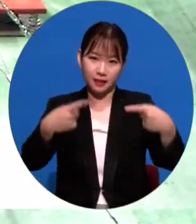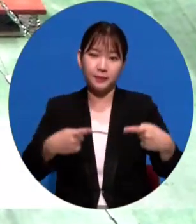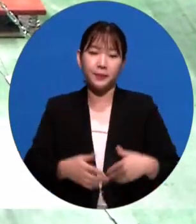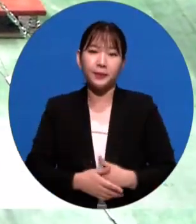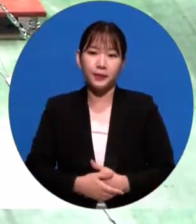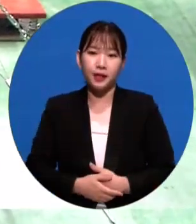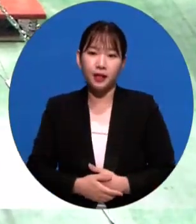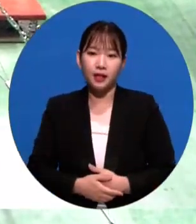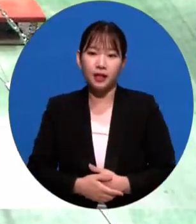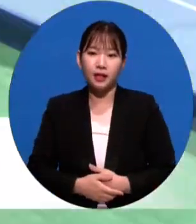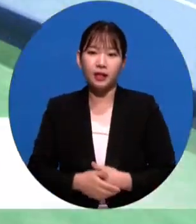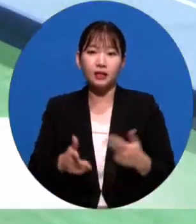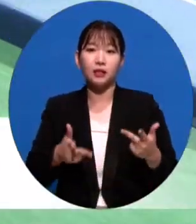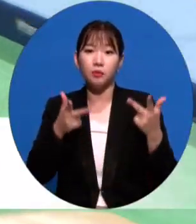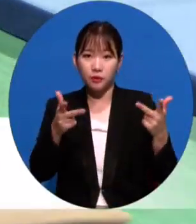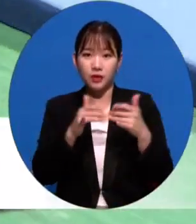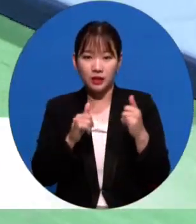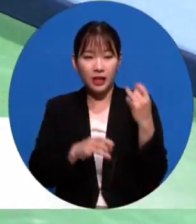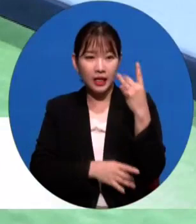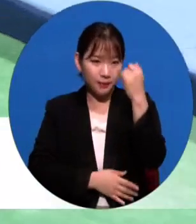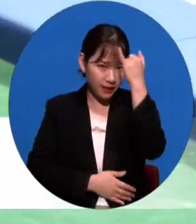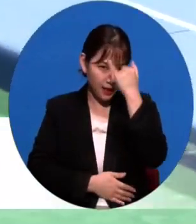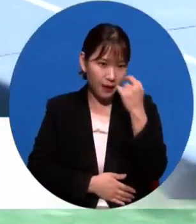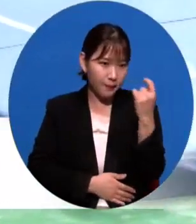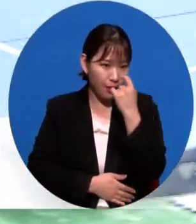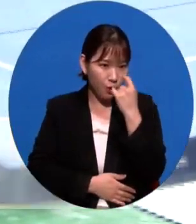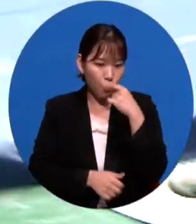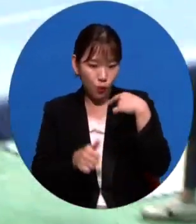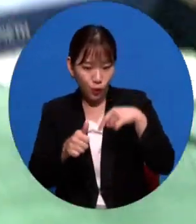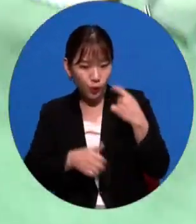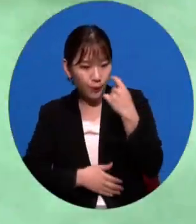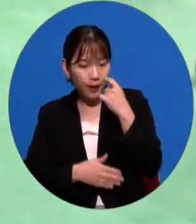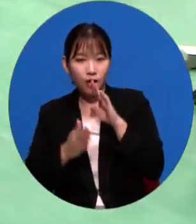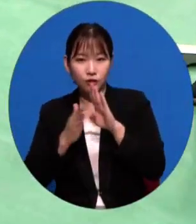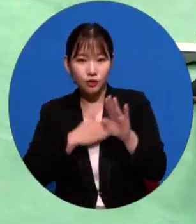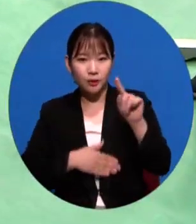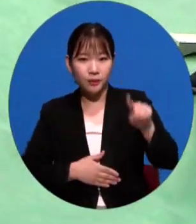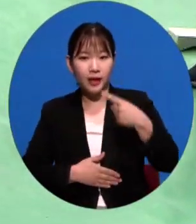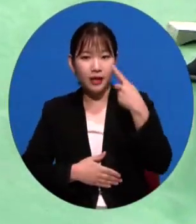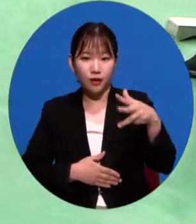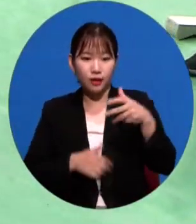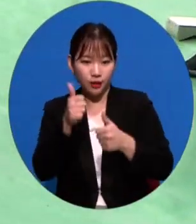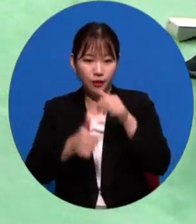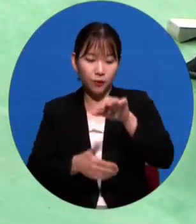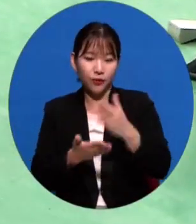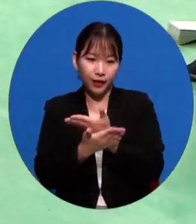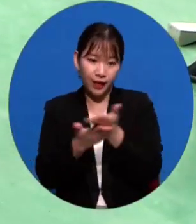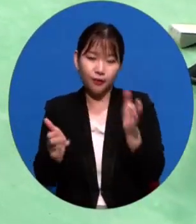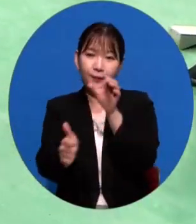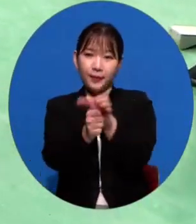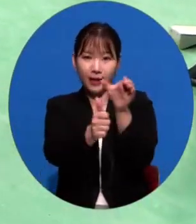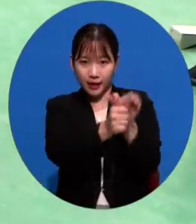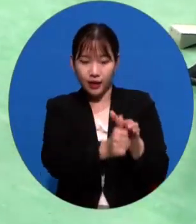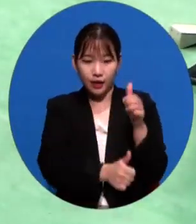참여했습니다. 자원봉사자는 기본 소양 직무 교육을 이수한 뒤 108개 경기장에 분산